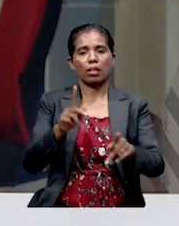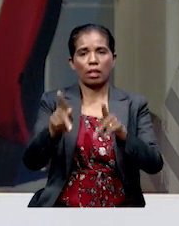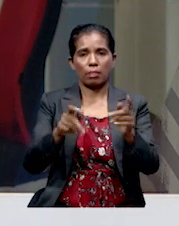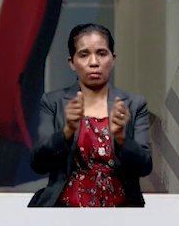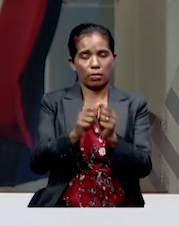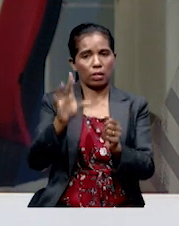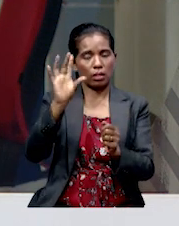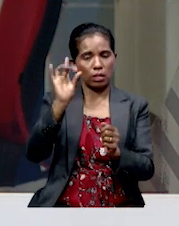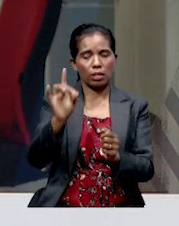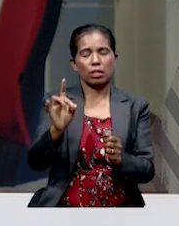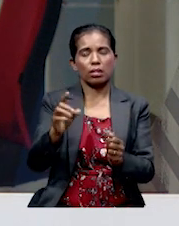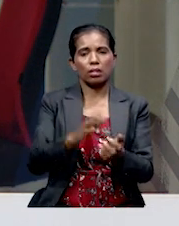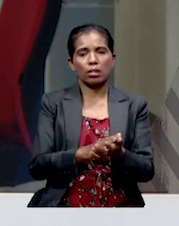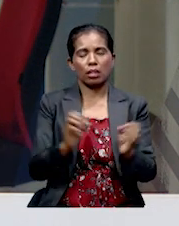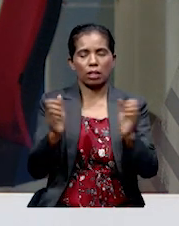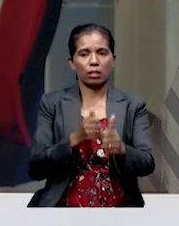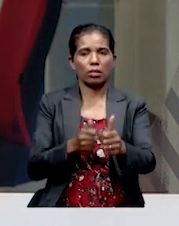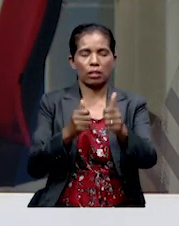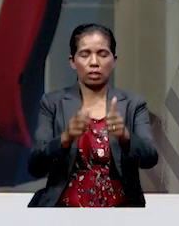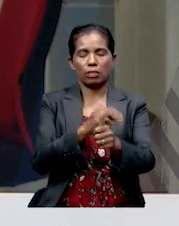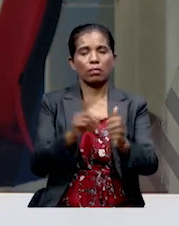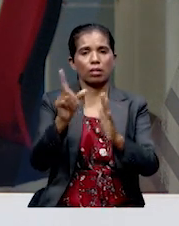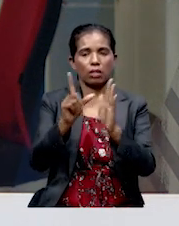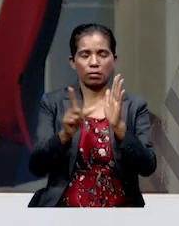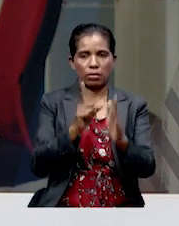Insia la apreense pressuposto legal.